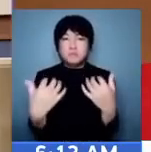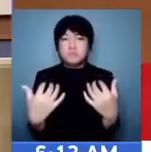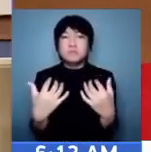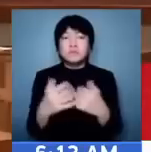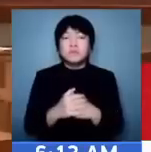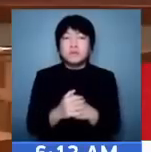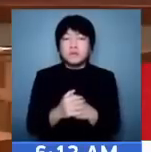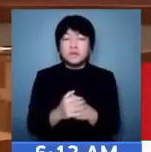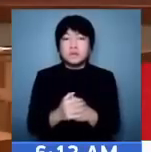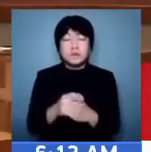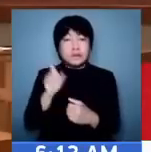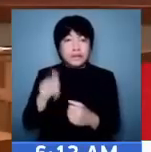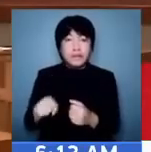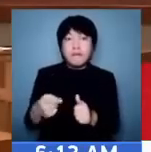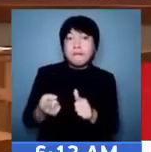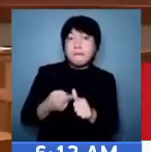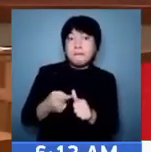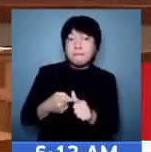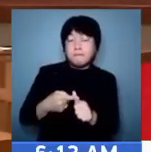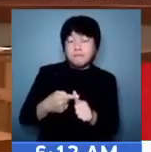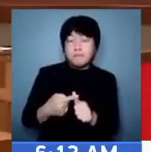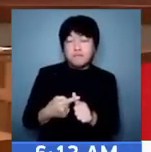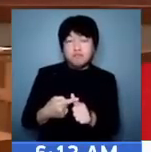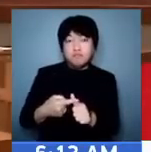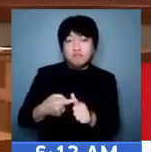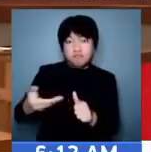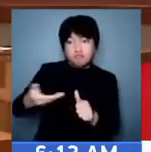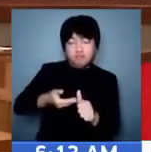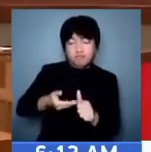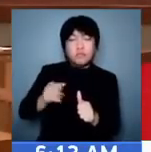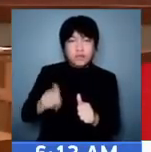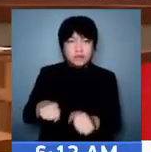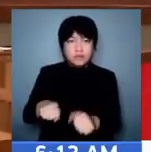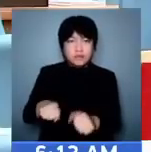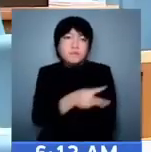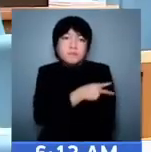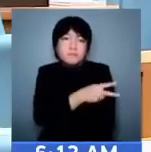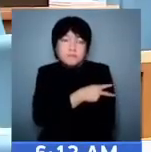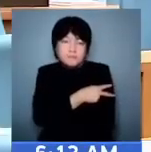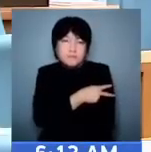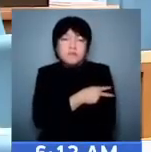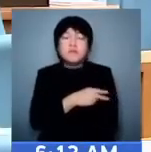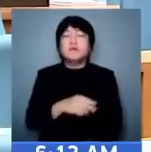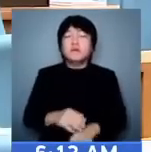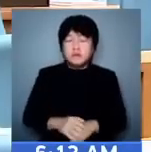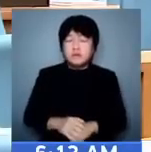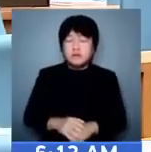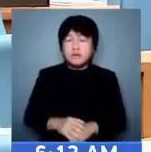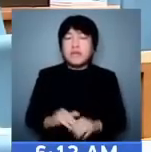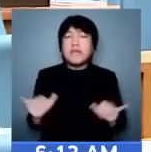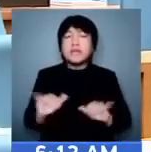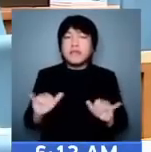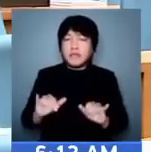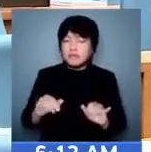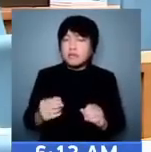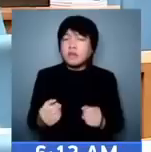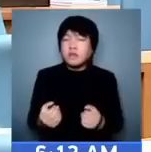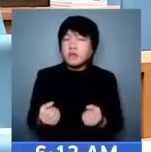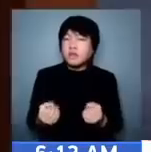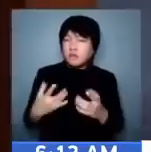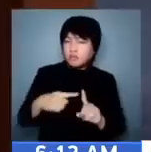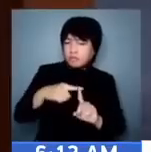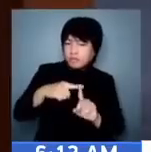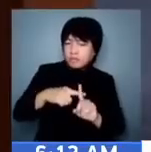COVID-19 vaccination card o certificate at magpa-temperature check. Kung mataas ang temperatura o may ibang COVID symptoms,